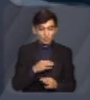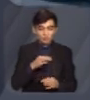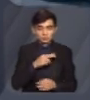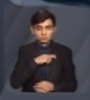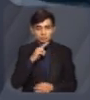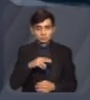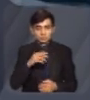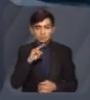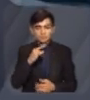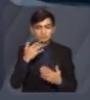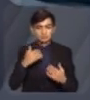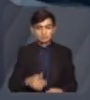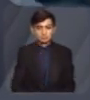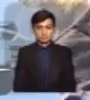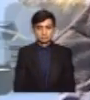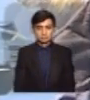уже неживым.